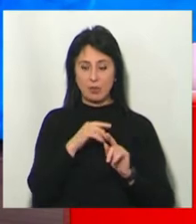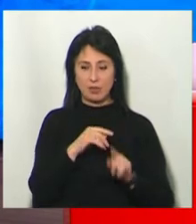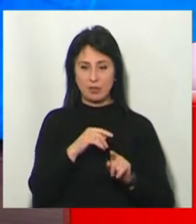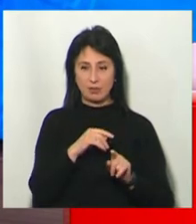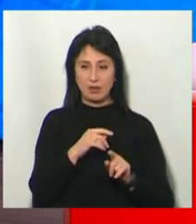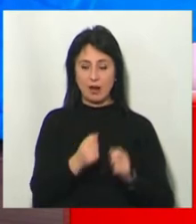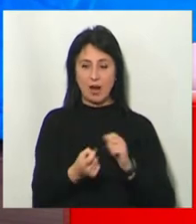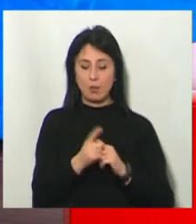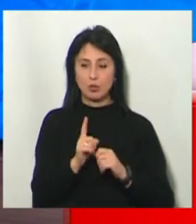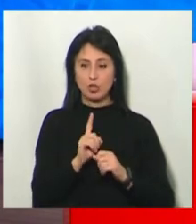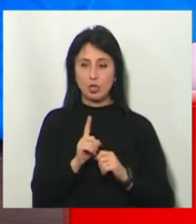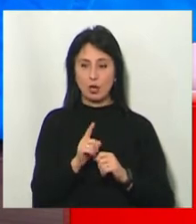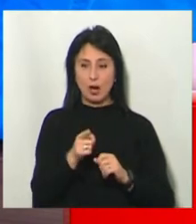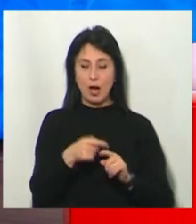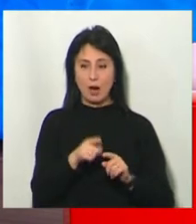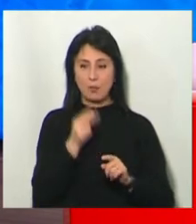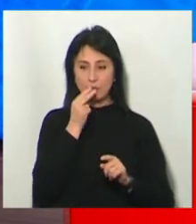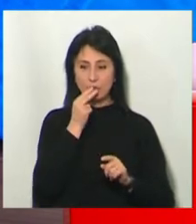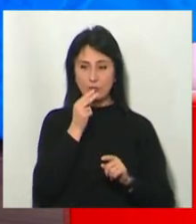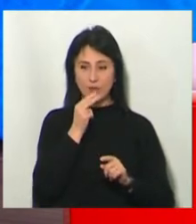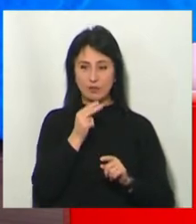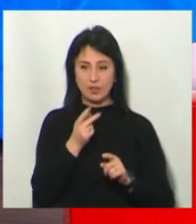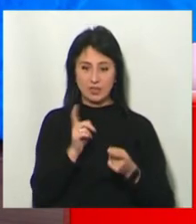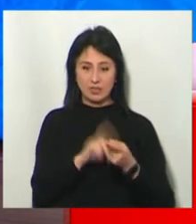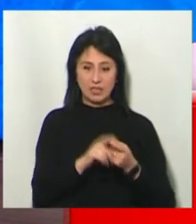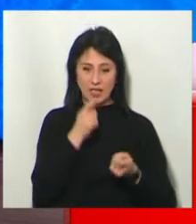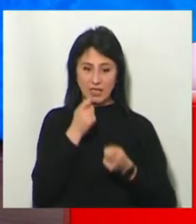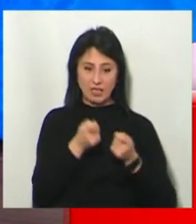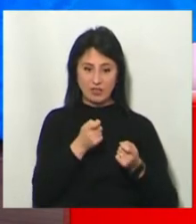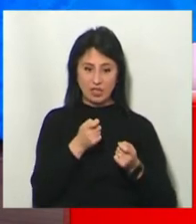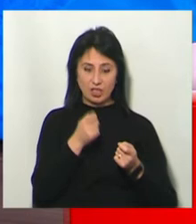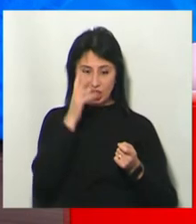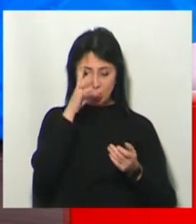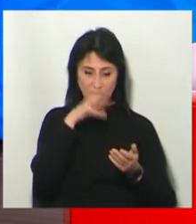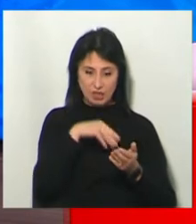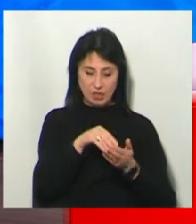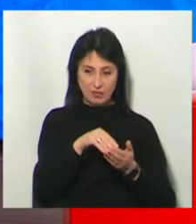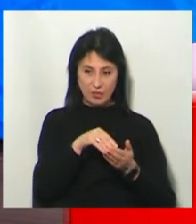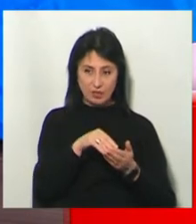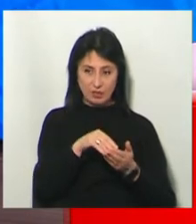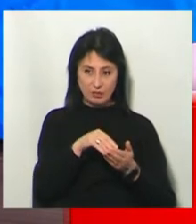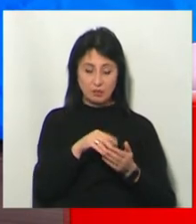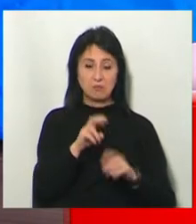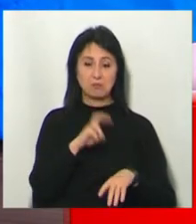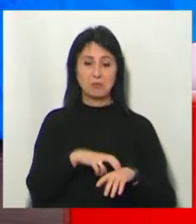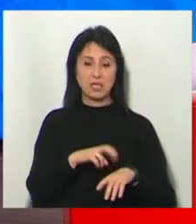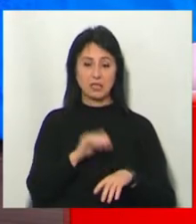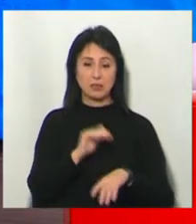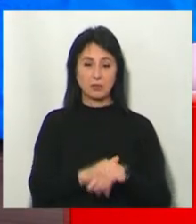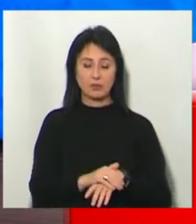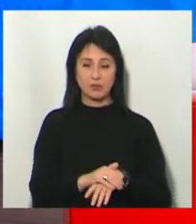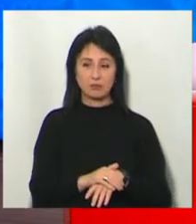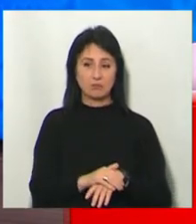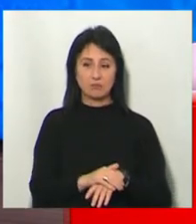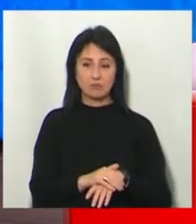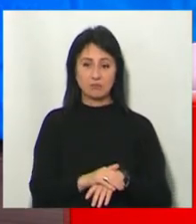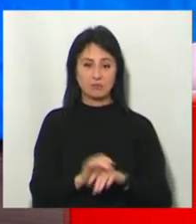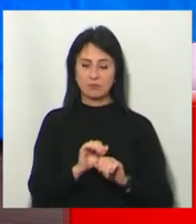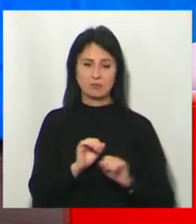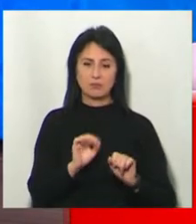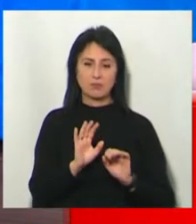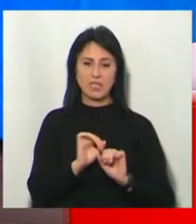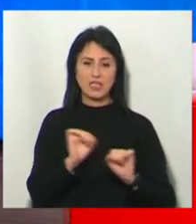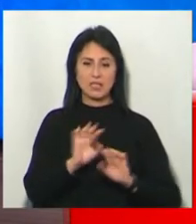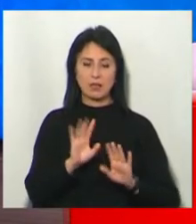პროდუქტები, აღმოჩნდა რომ ამ პროდუქტების გავლენა დეტალურად რომ შეიძლება მტკიცებითი მედიცინა ასეთი კატეგორიული დღეს